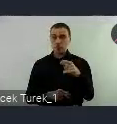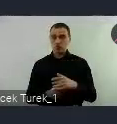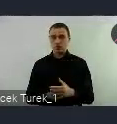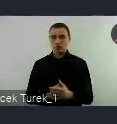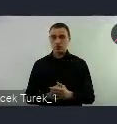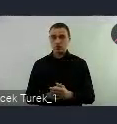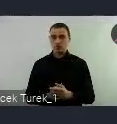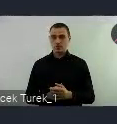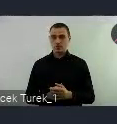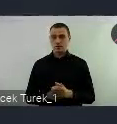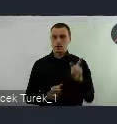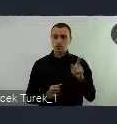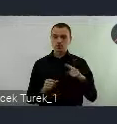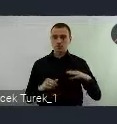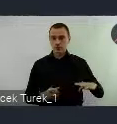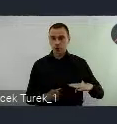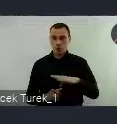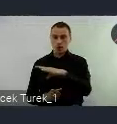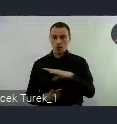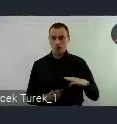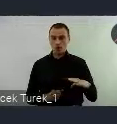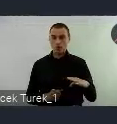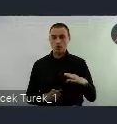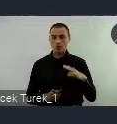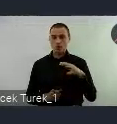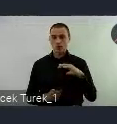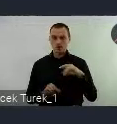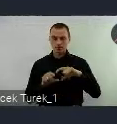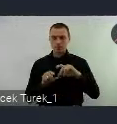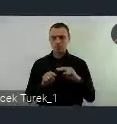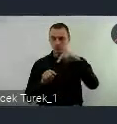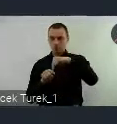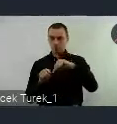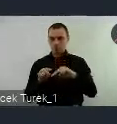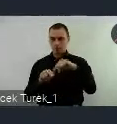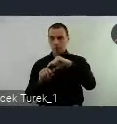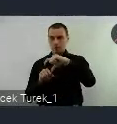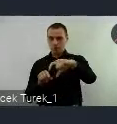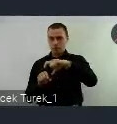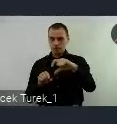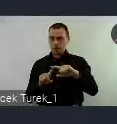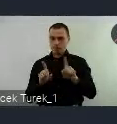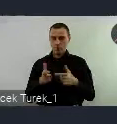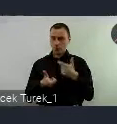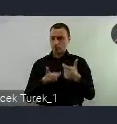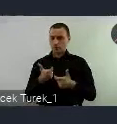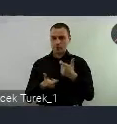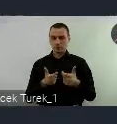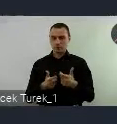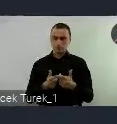jeden z uczestników szkolenia mi kiedyś podesłał takiego kwiatka na Oczywiście rozumiem że nikogo nie muszę przekonywać że stosowanie progów